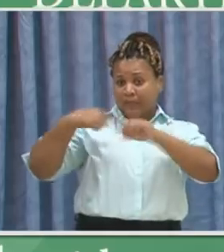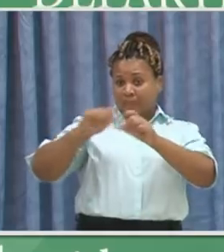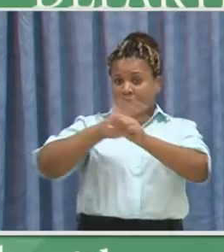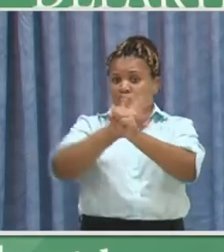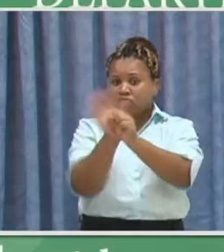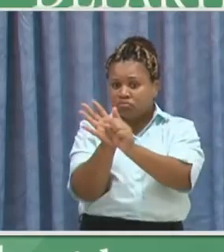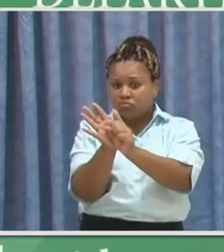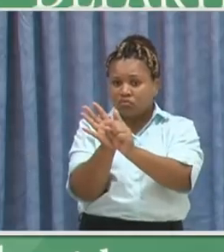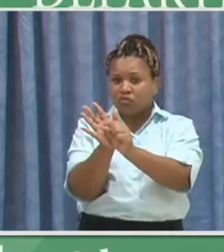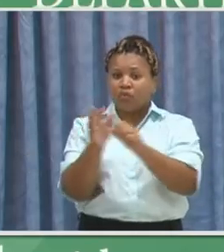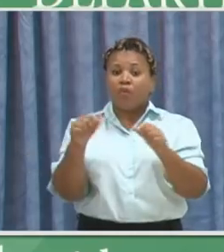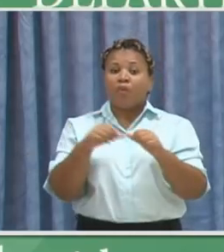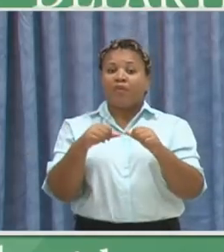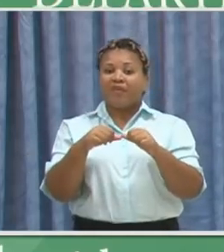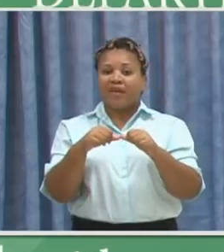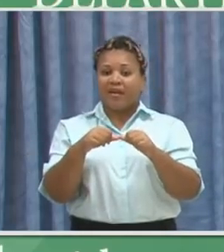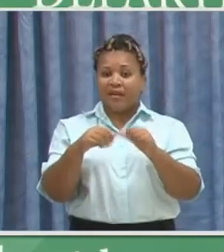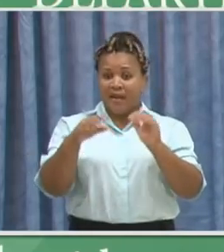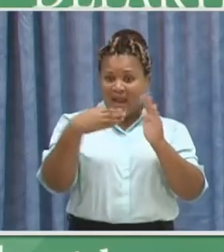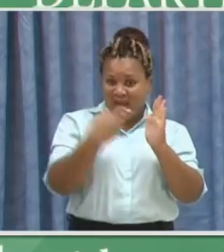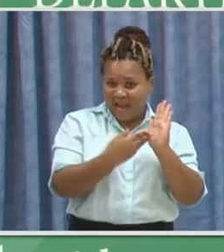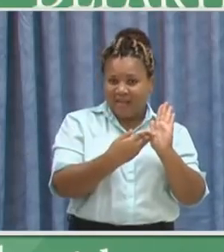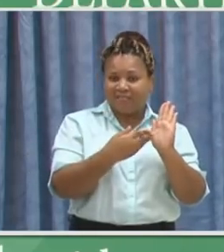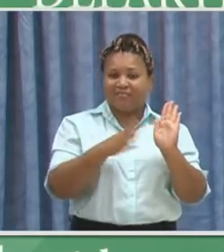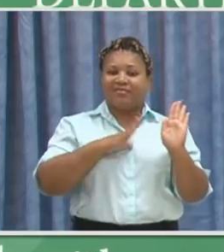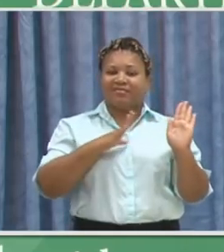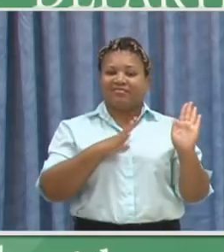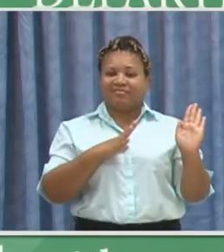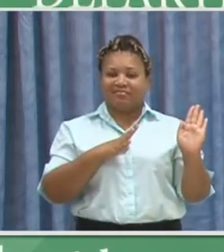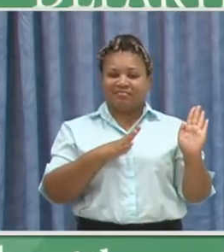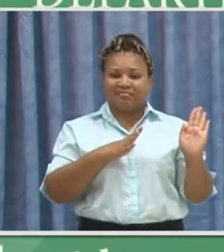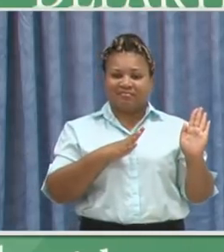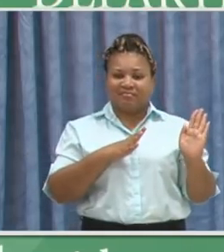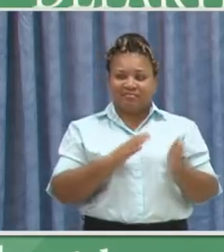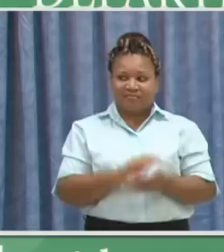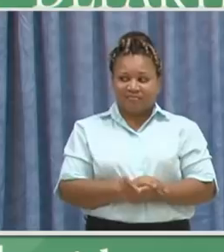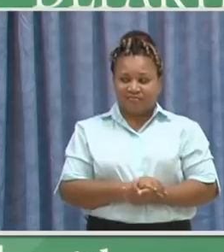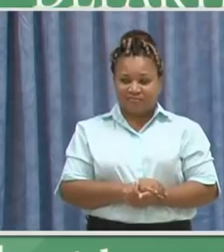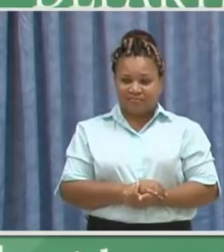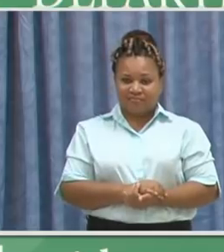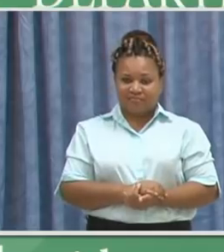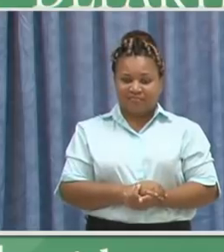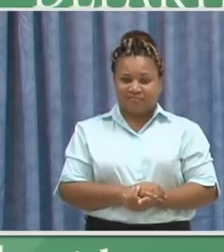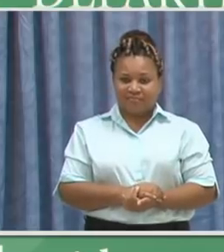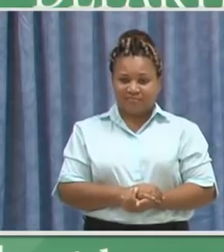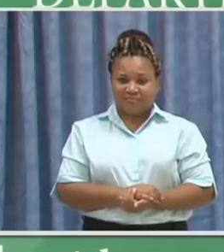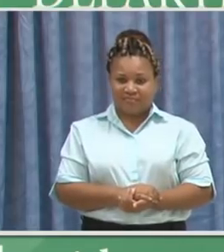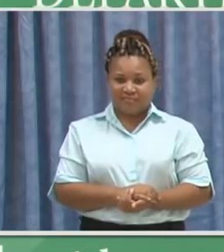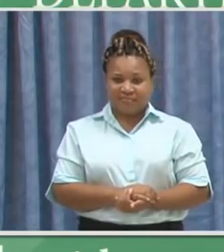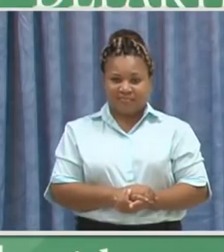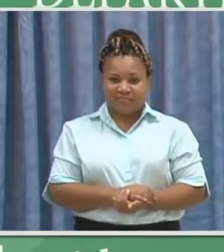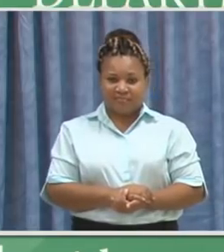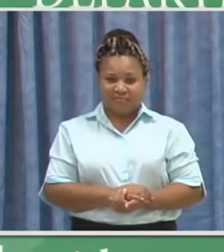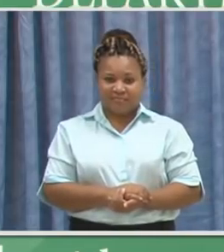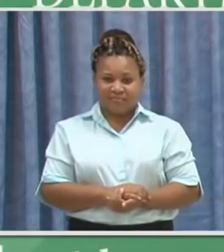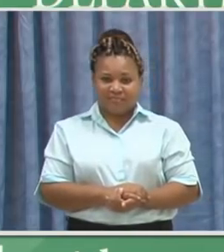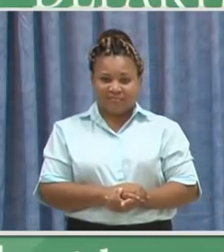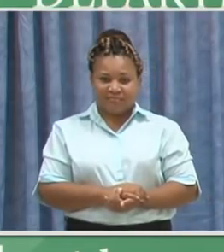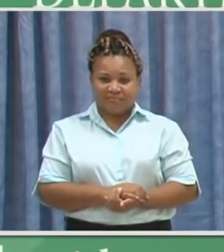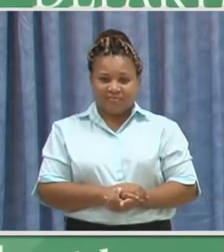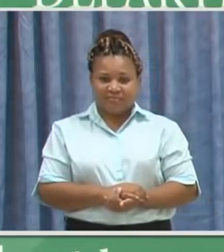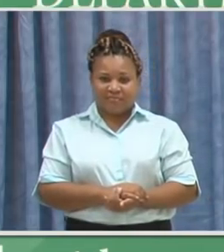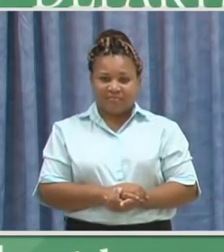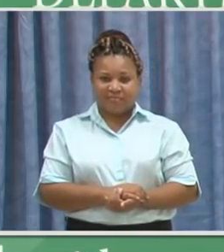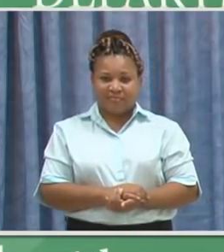aller et il est capable de contrôler bien. Alors, nous avons envie qu'il comprenne bien ça, New